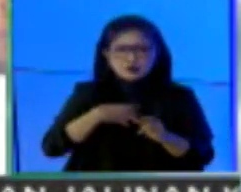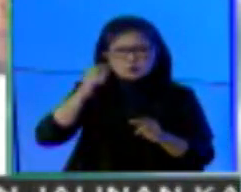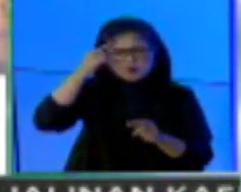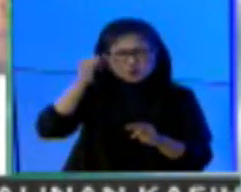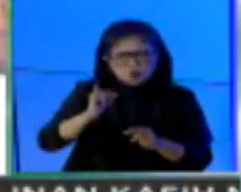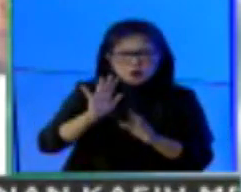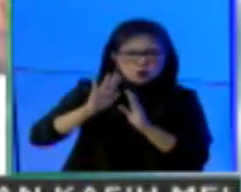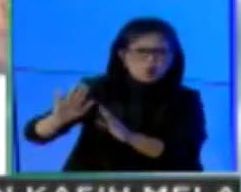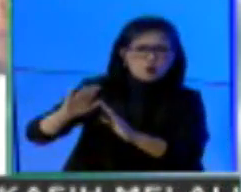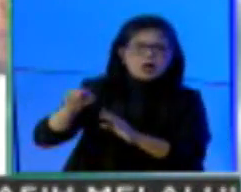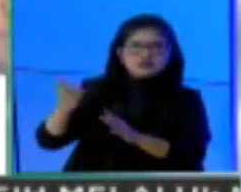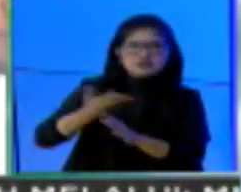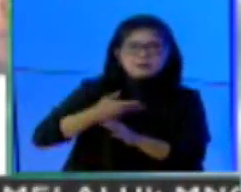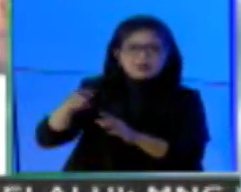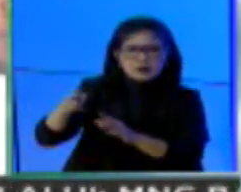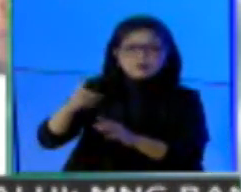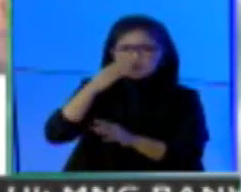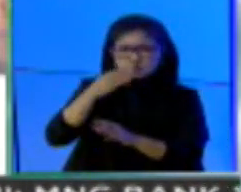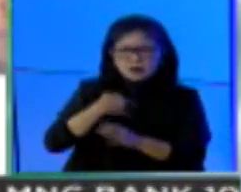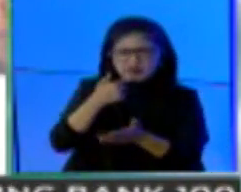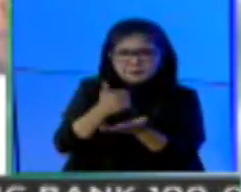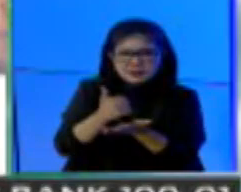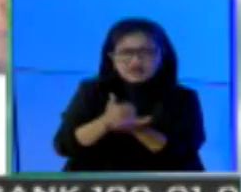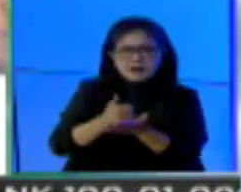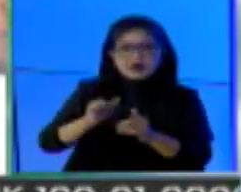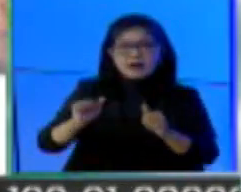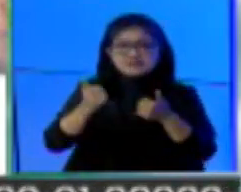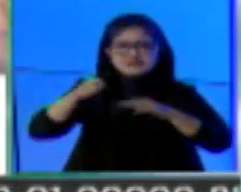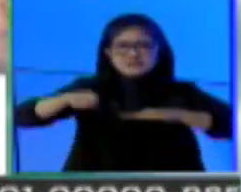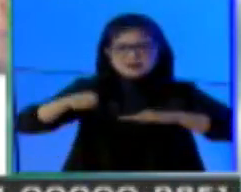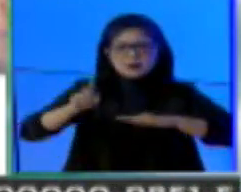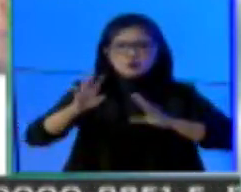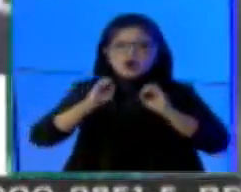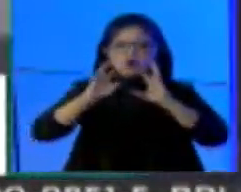yang mempunyai kepentingan dan hasil sidang akan diumumkan siang ini.